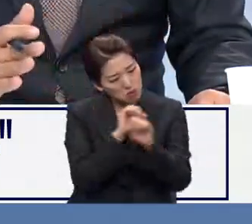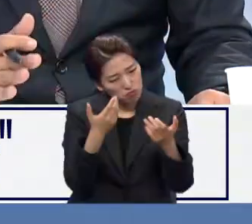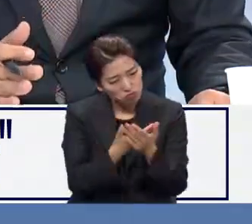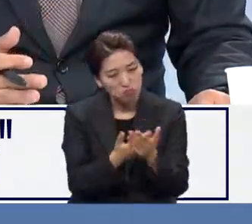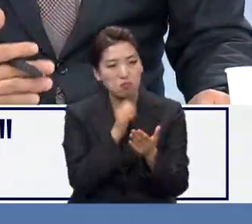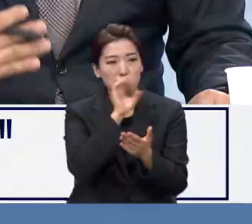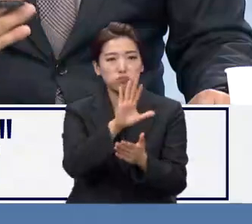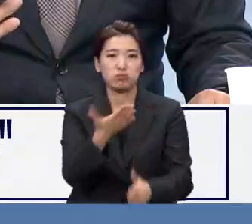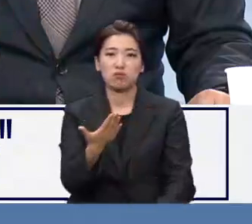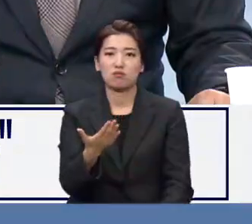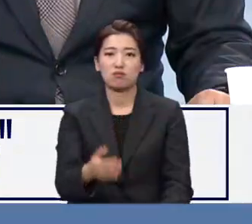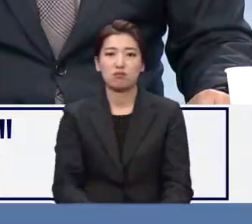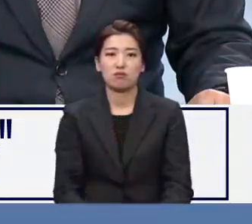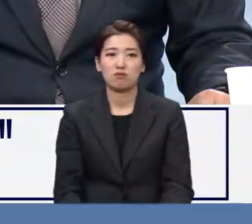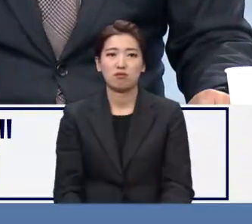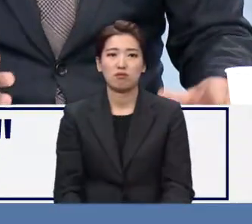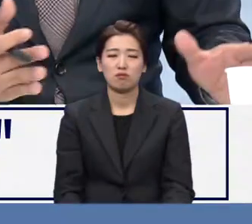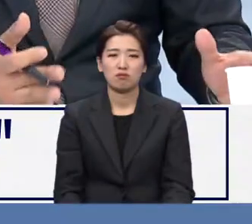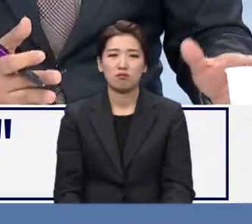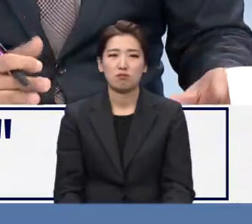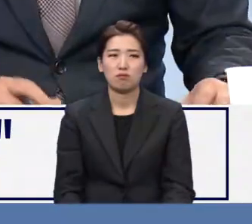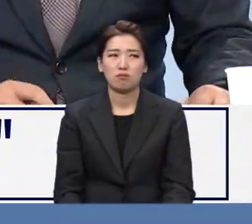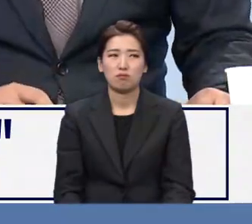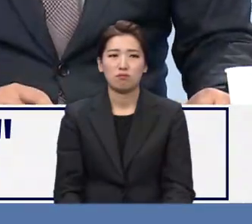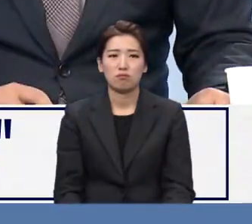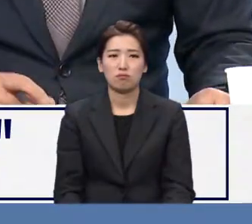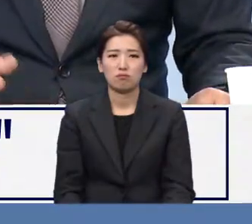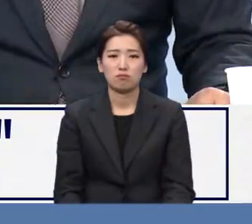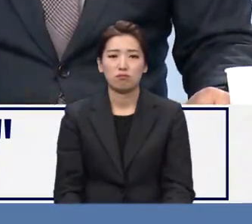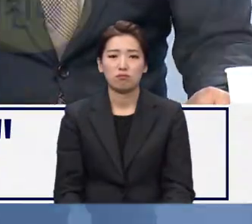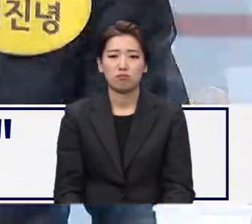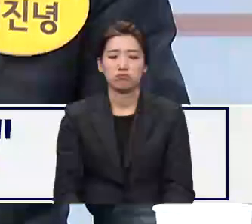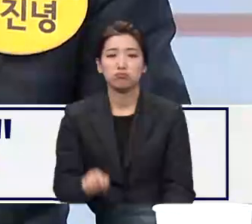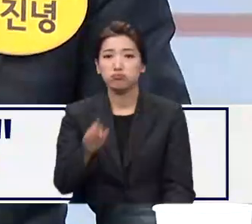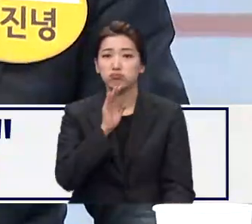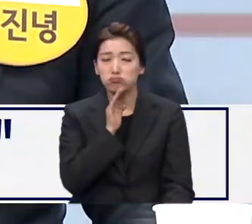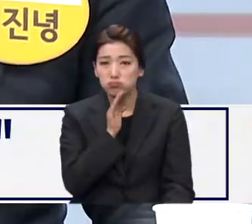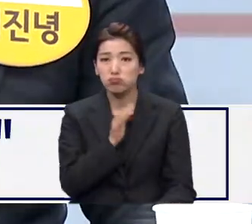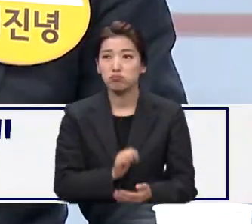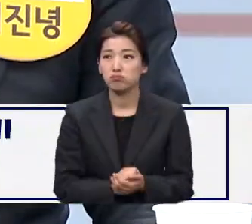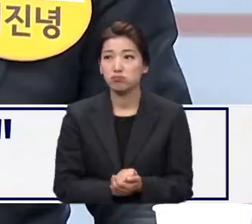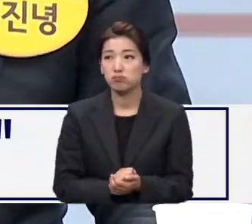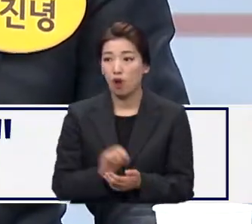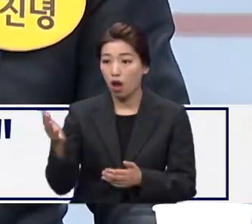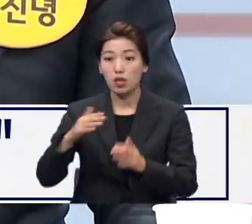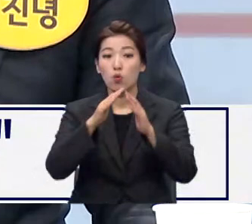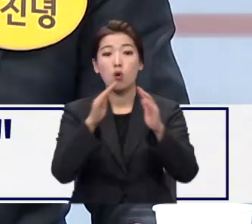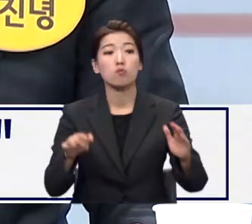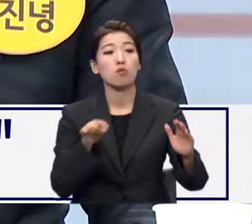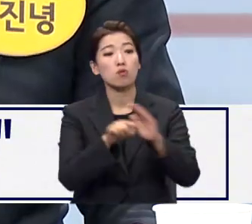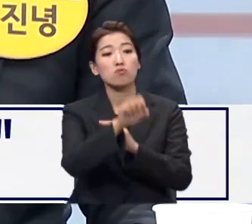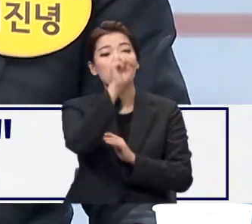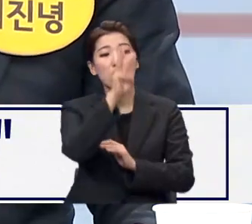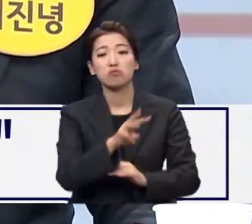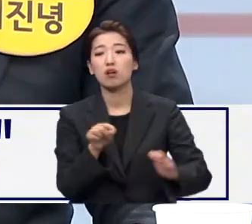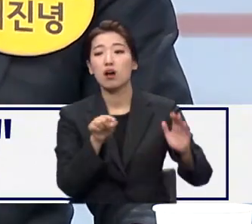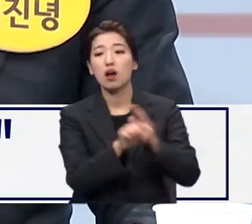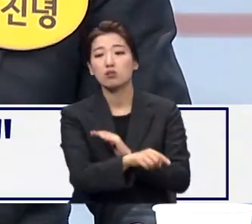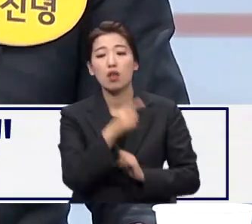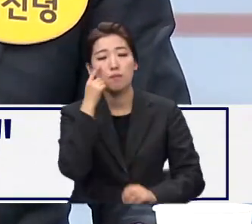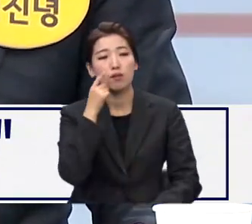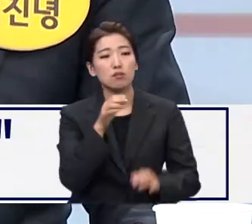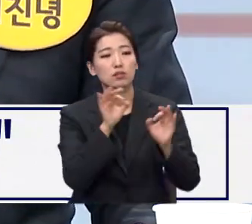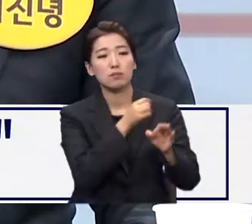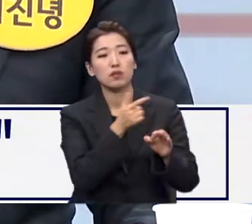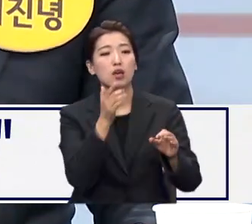오히려 맞지 않느냐 나름대로 호수로 가려고 한다고 하면 그다음에는 저는 정말 그다음에는 호남으로 가서 광주에서도 똑같은 얘기를 김대중